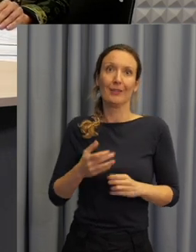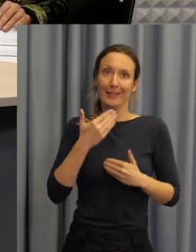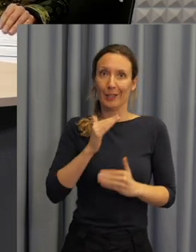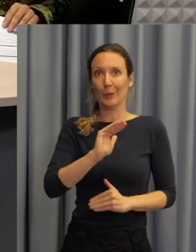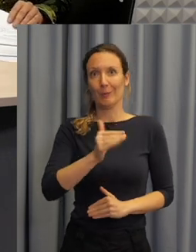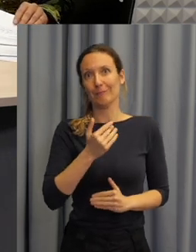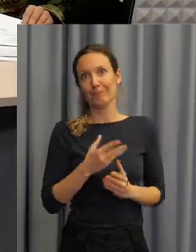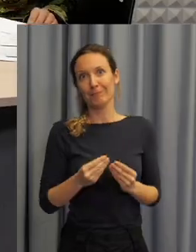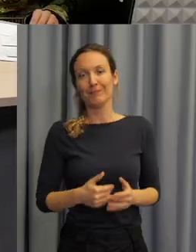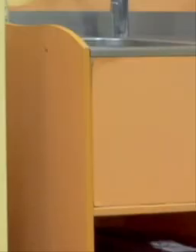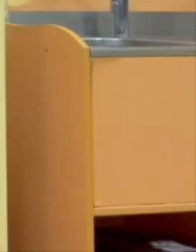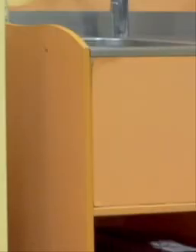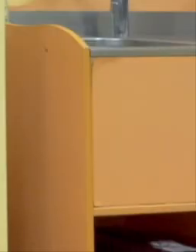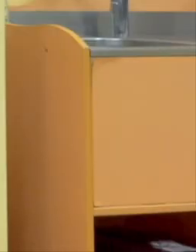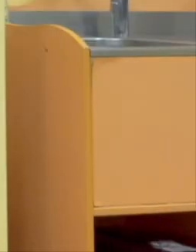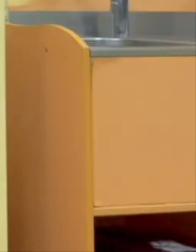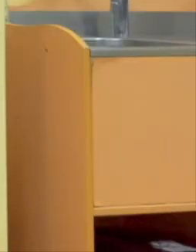prevence rizik spolupráce.